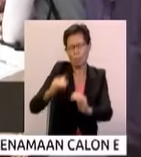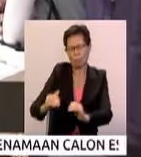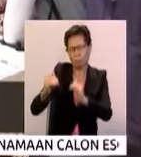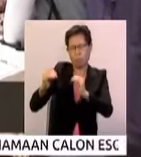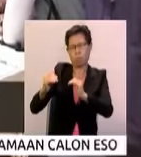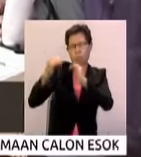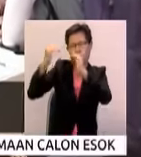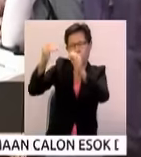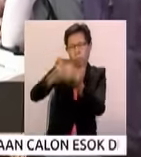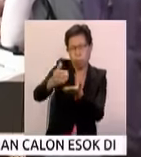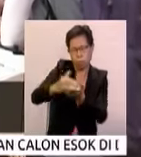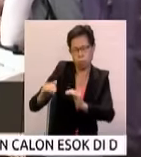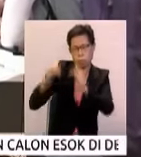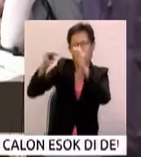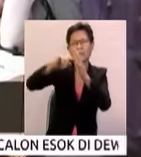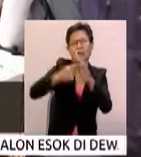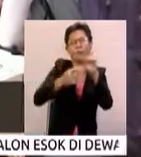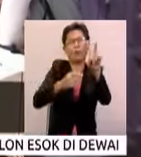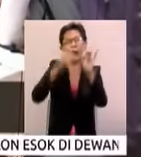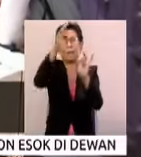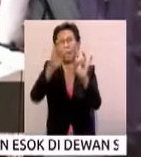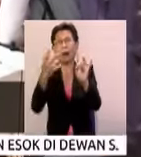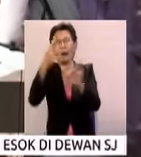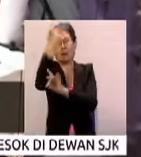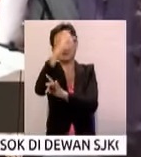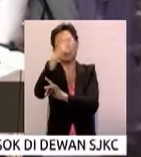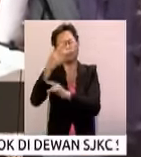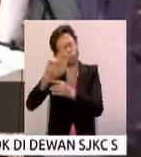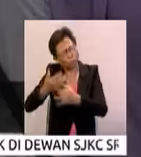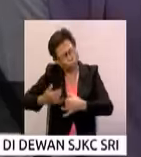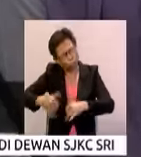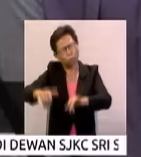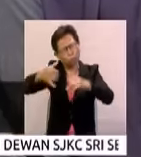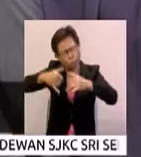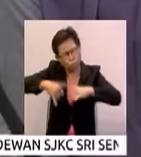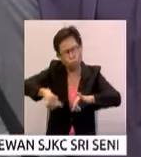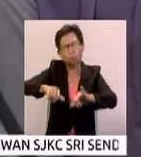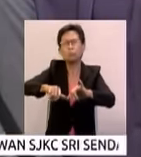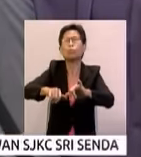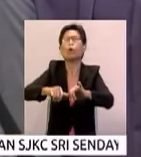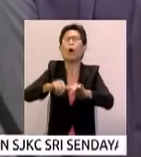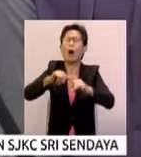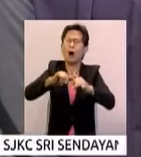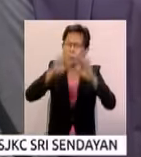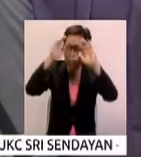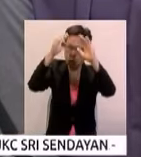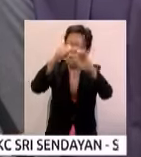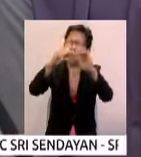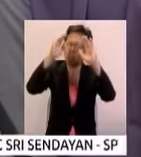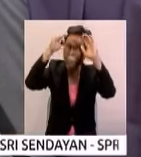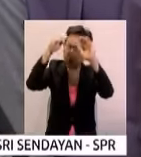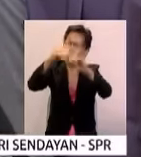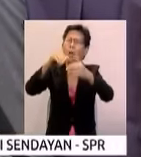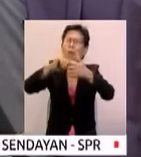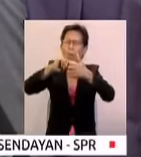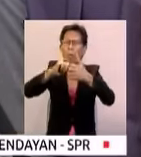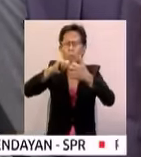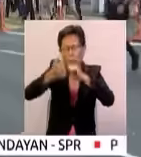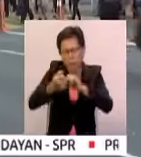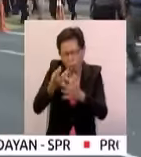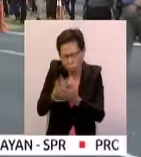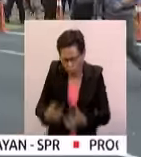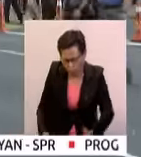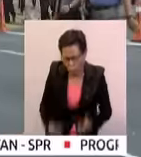28 Mac. Kerajaan akan terus memberi perhatian kepada isu kos sara hidup, terutamanya bagi golongan berpendapatan